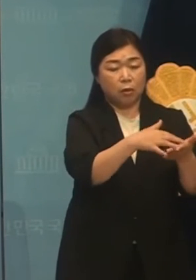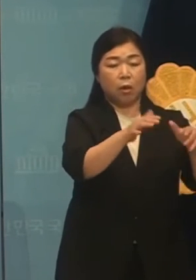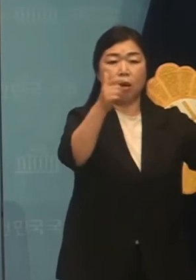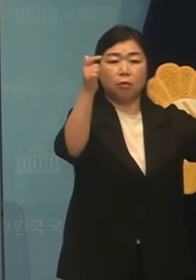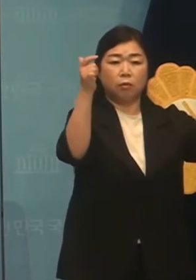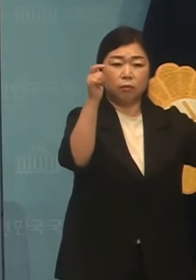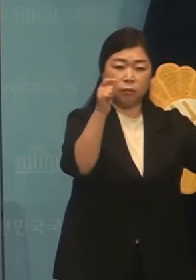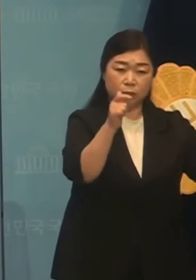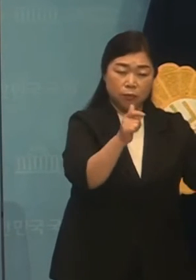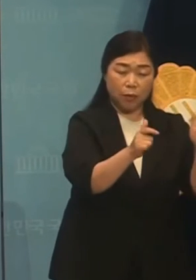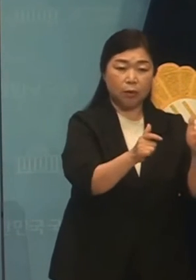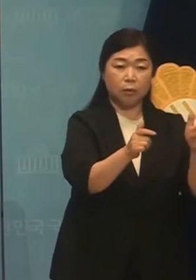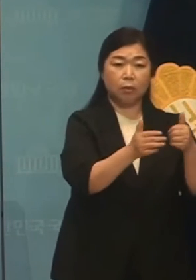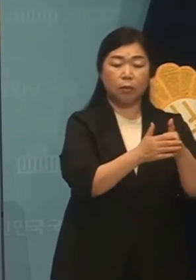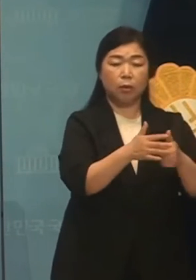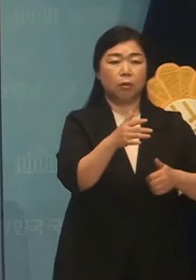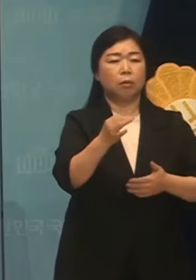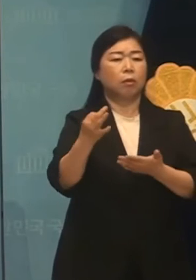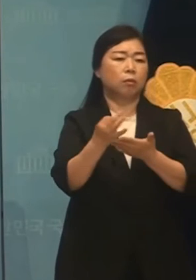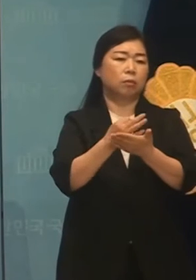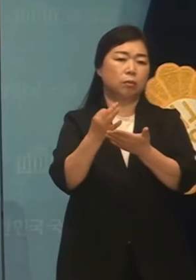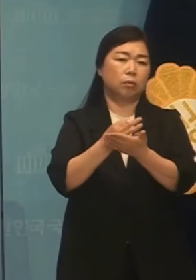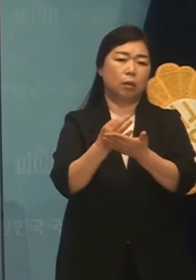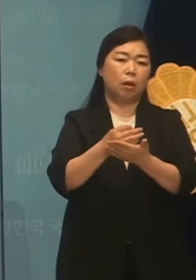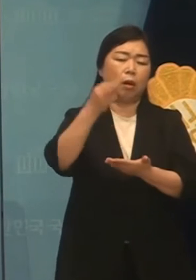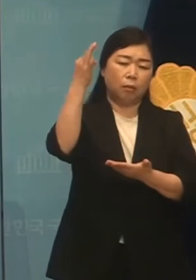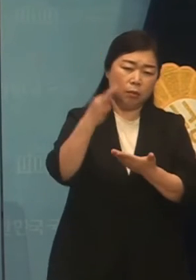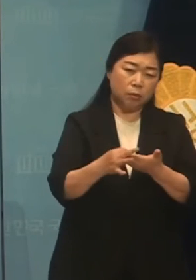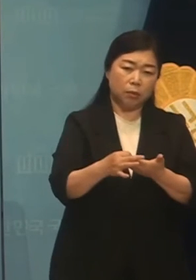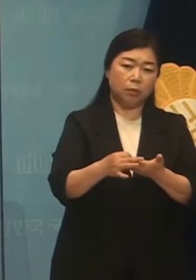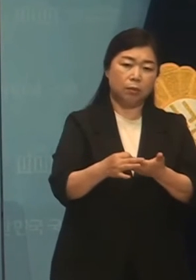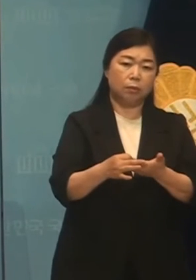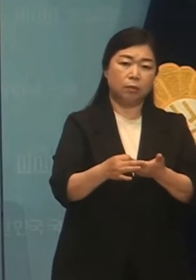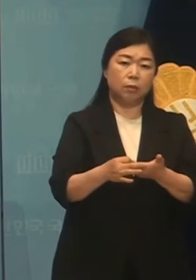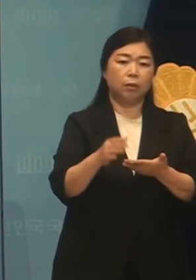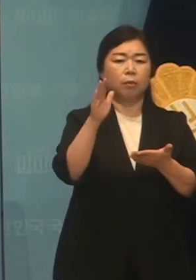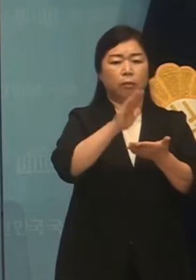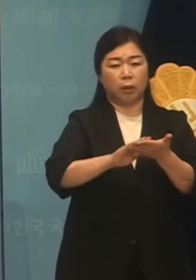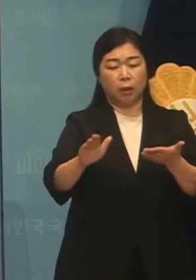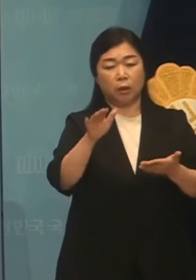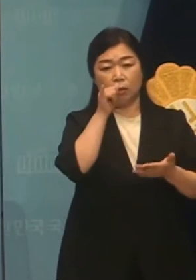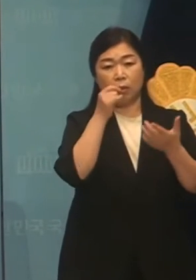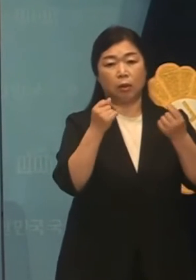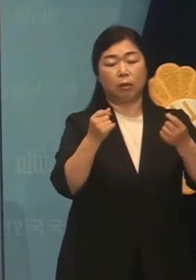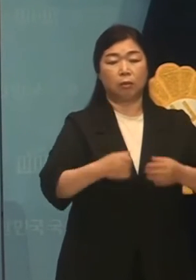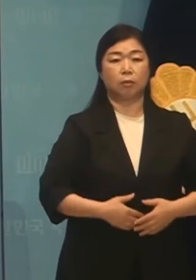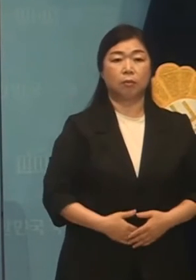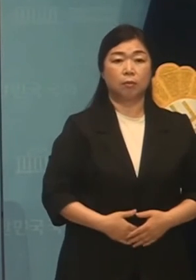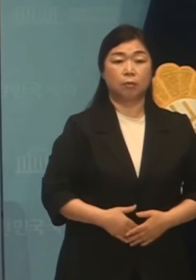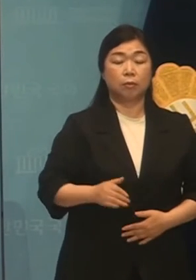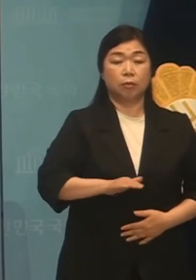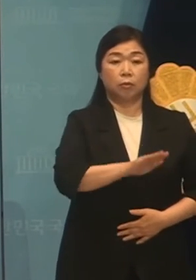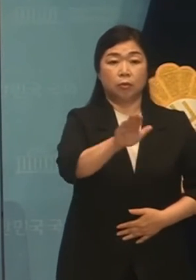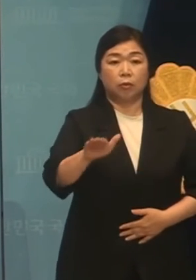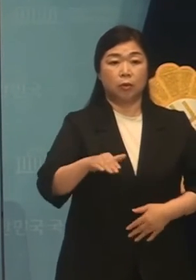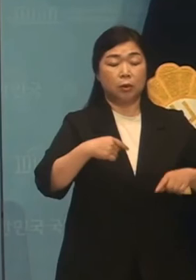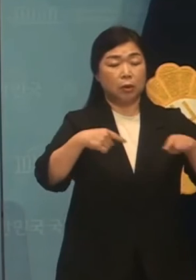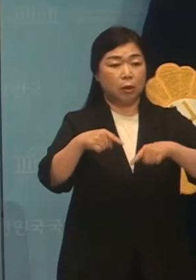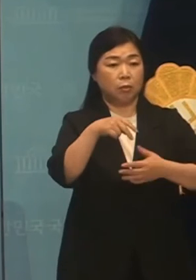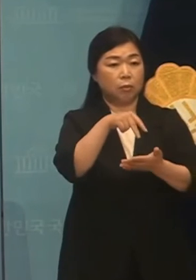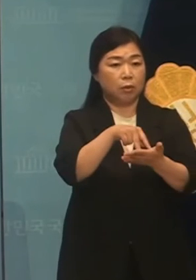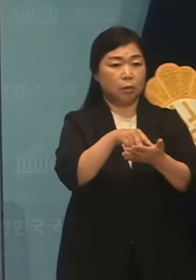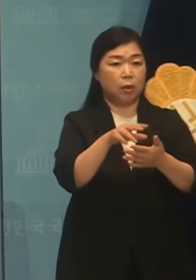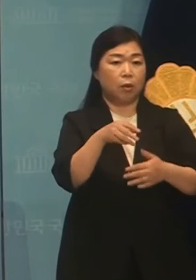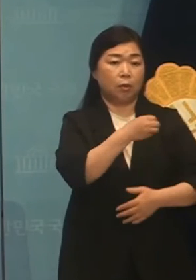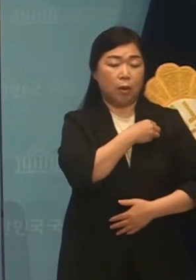급격히 줄어들어서 당의 수입이 바닥났습니다. 이제 우리 당은